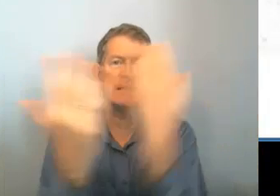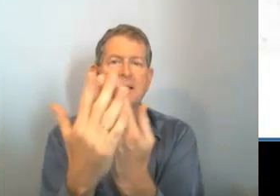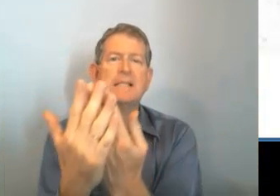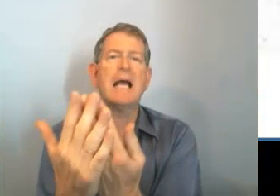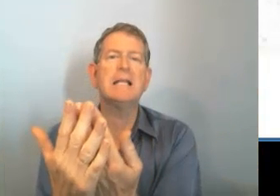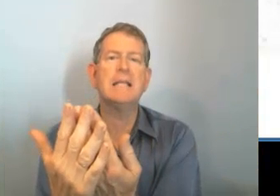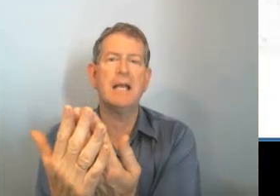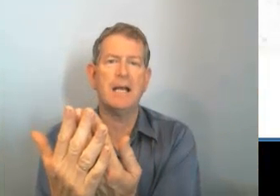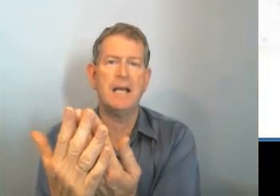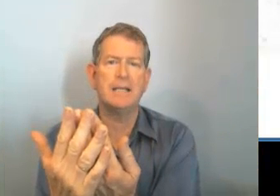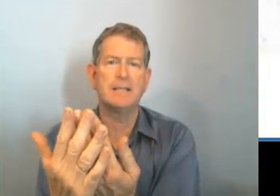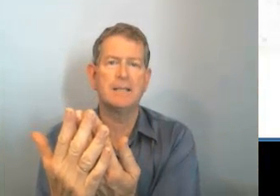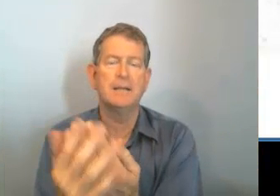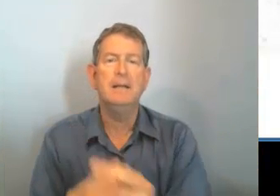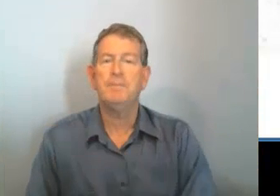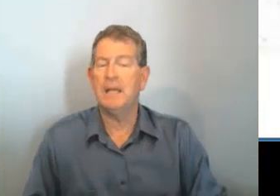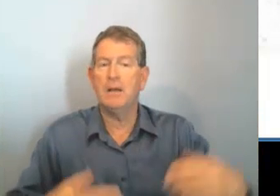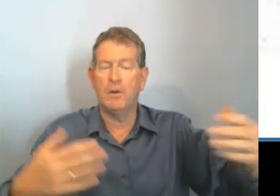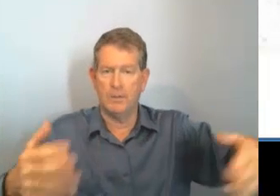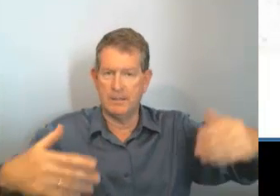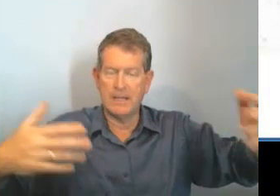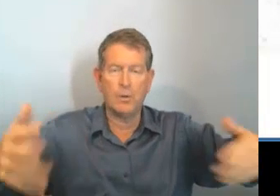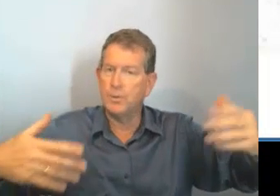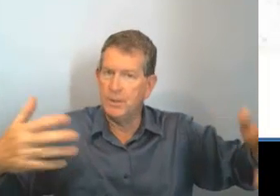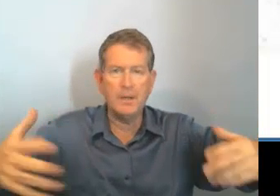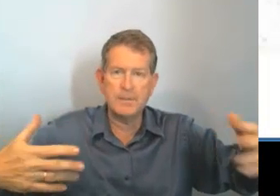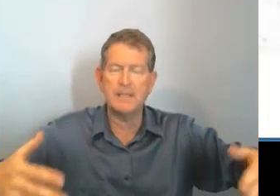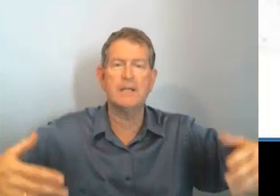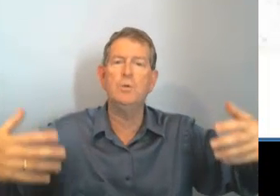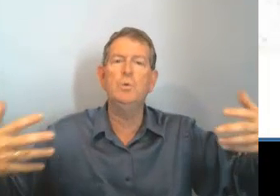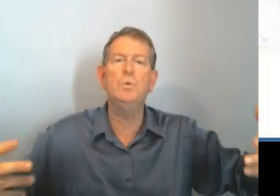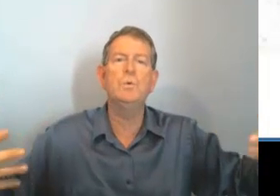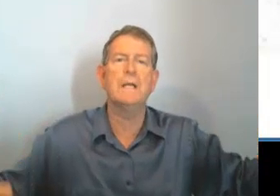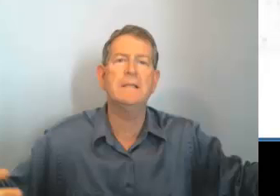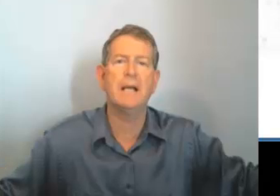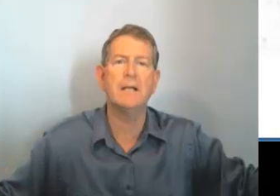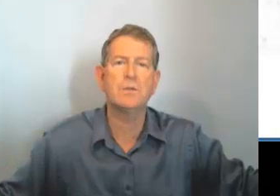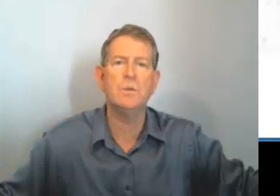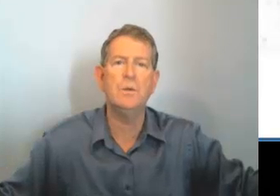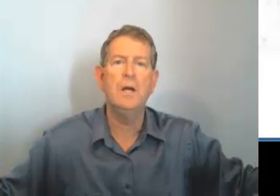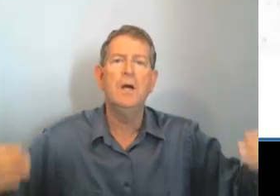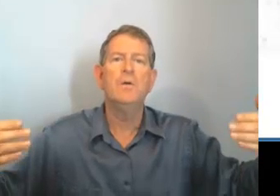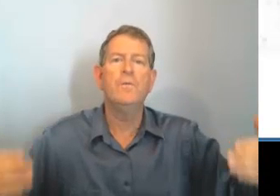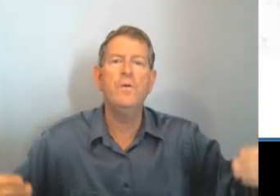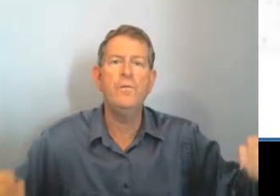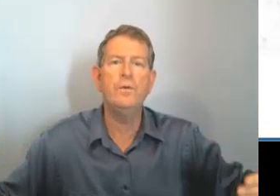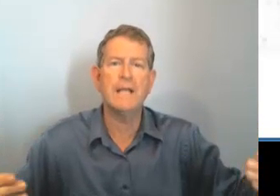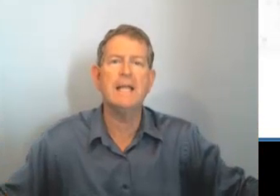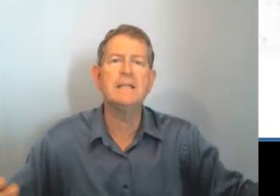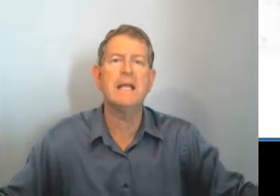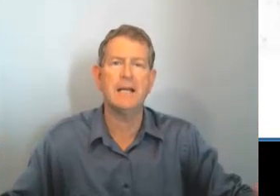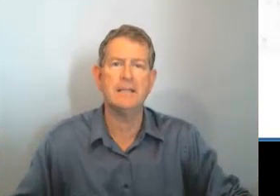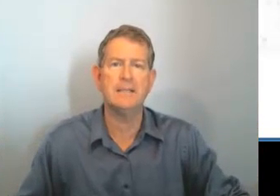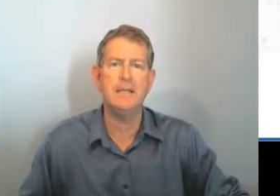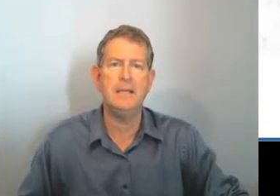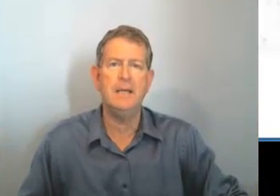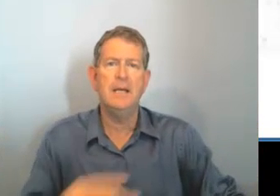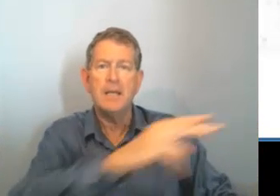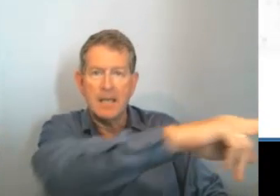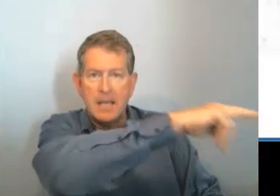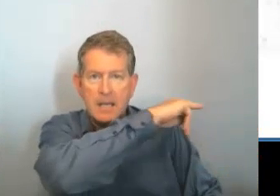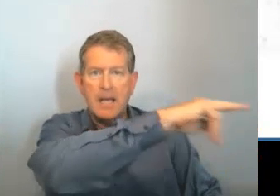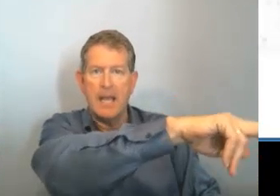Il s'intéresse. Et ça continue comme ça. C'est nous nous intéressons, vous vous